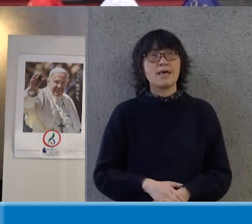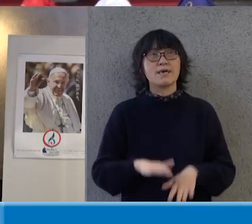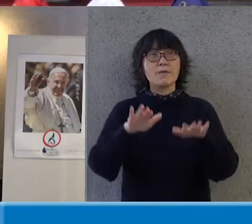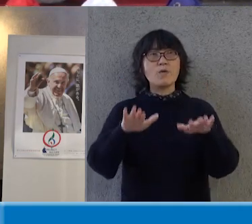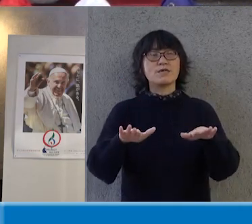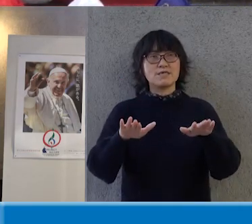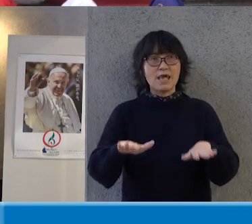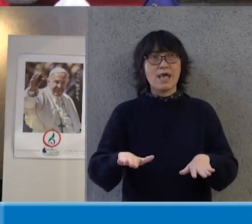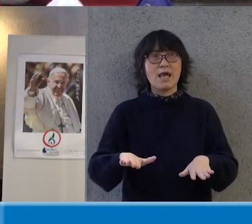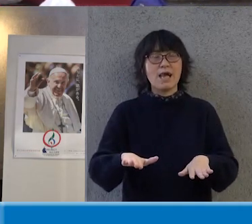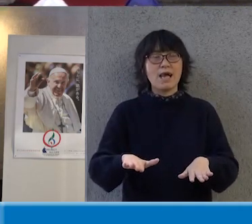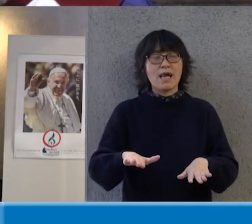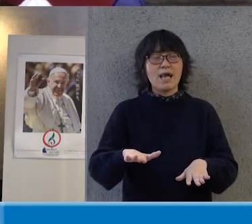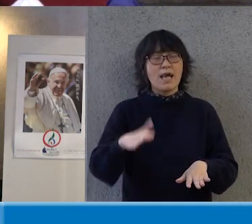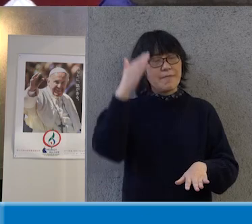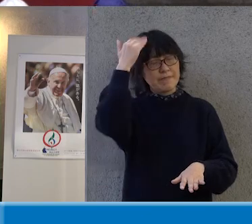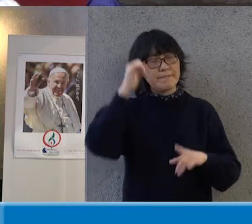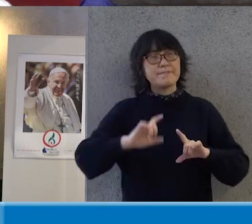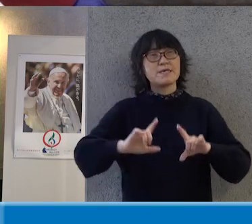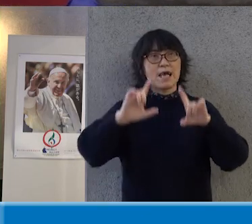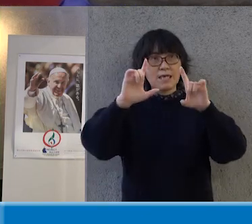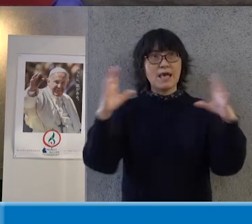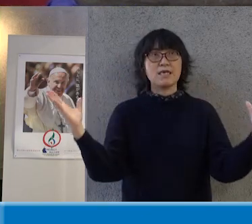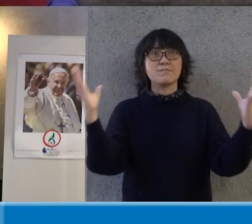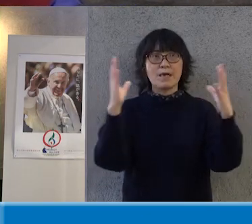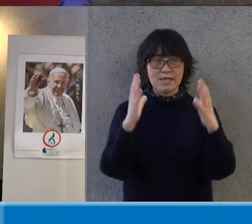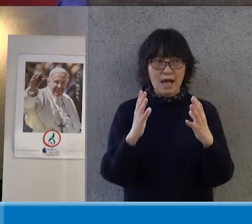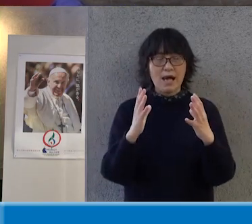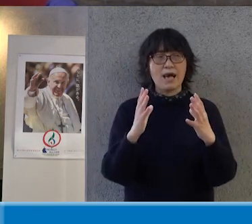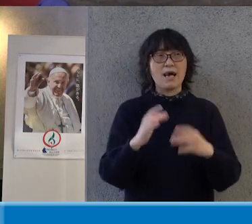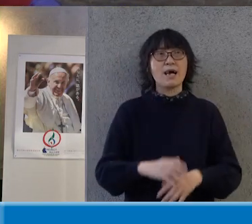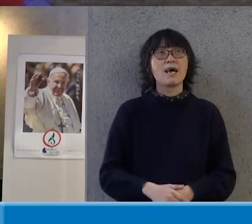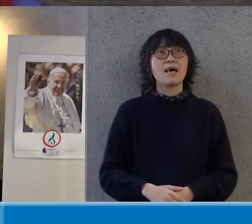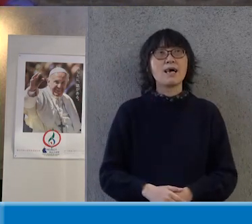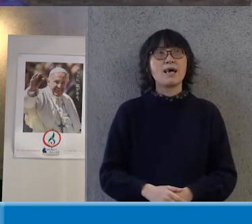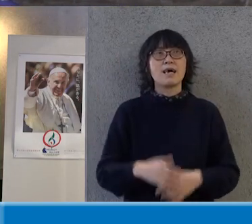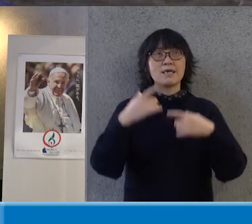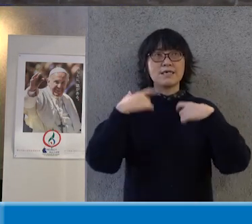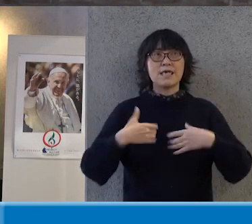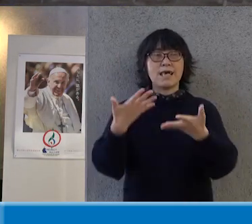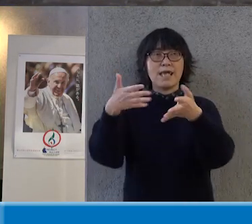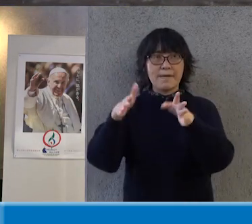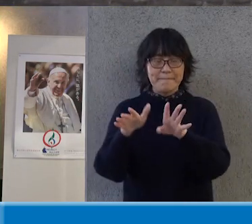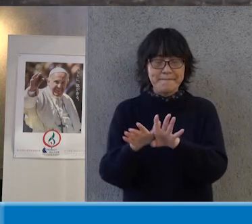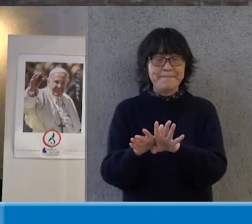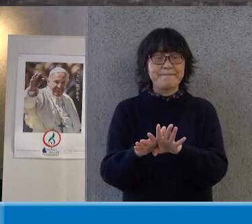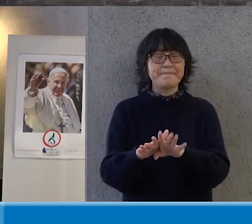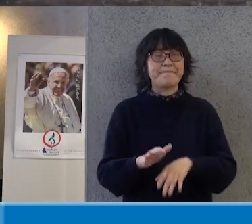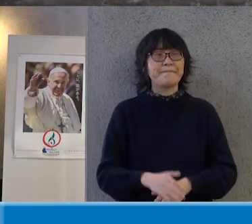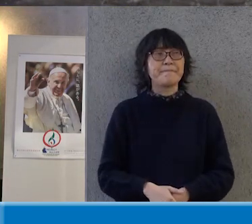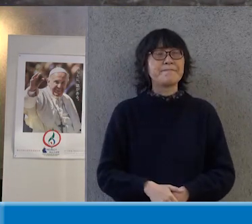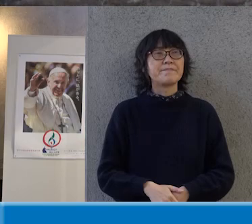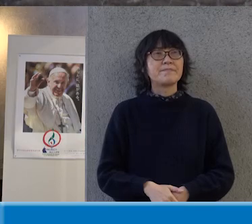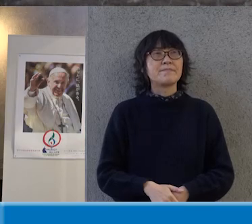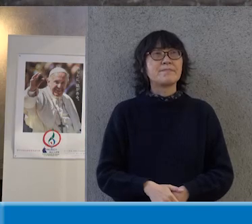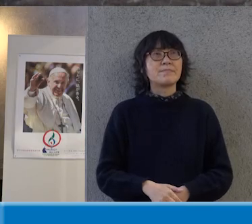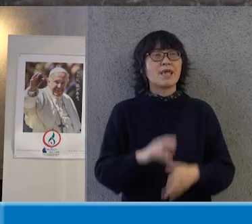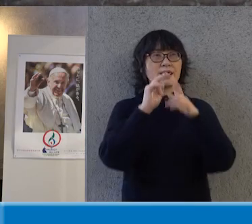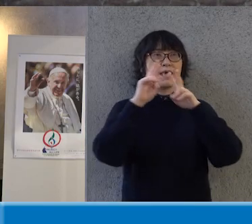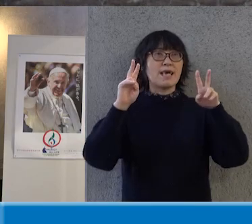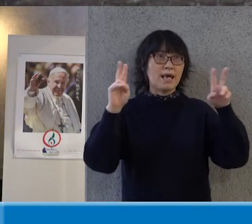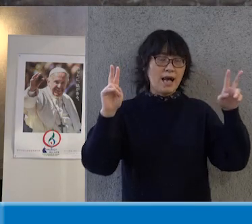して聖公のミサに集まってくださった司祭団、また聖火